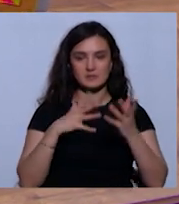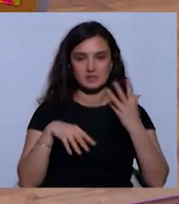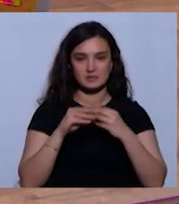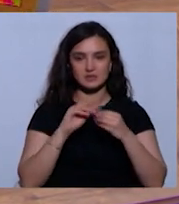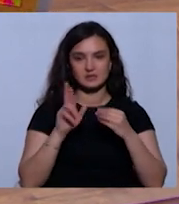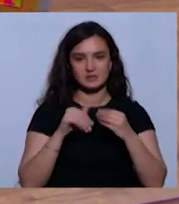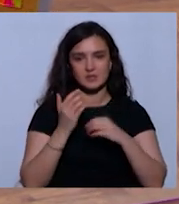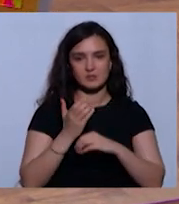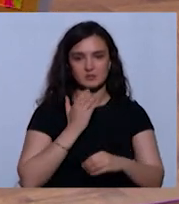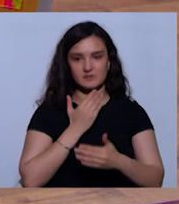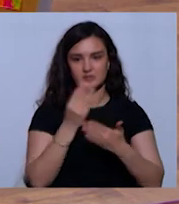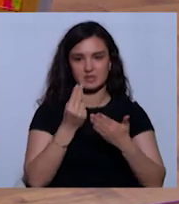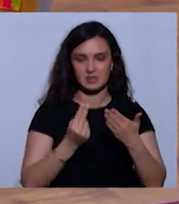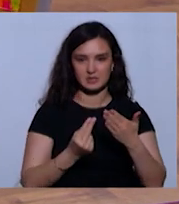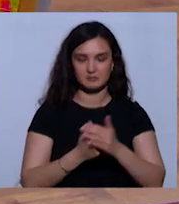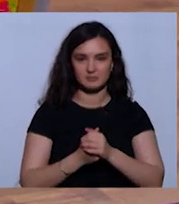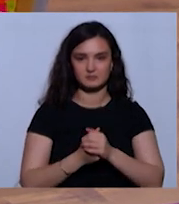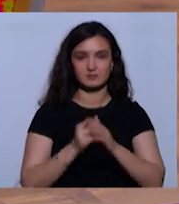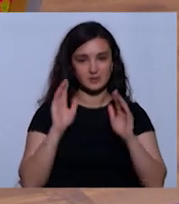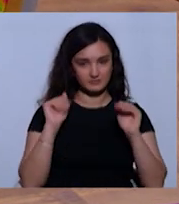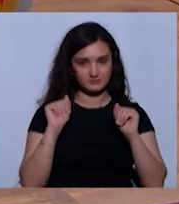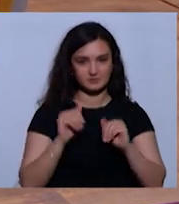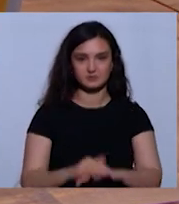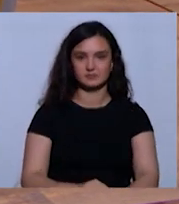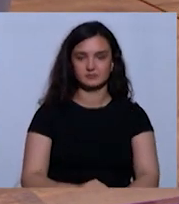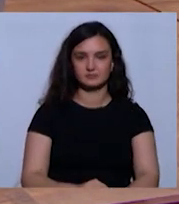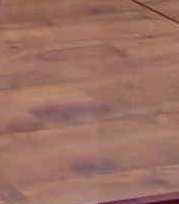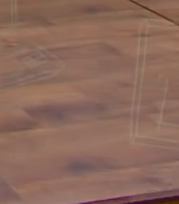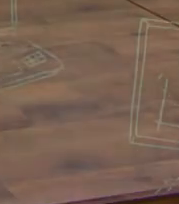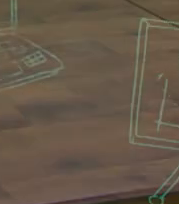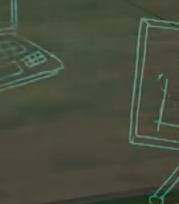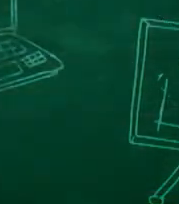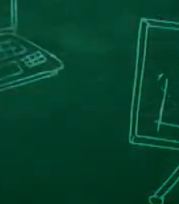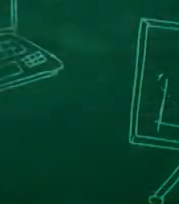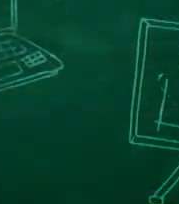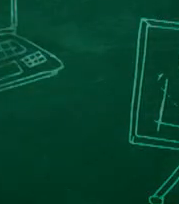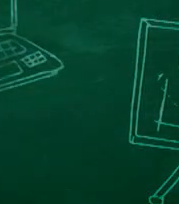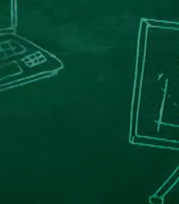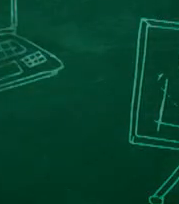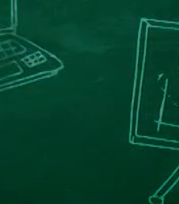მოემზადეთ და გამომიგზავნოთ ნახატები. ნახვამდის.